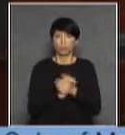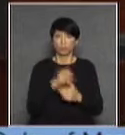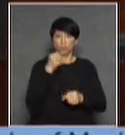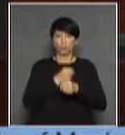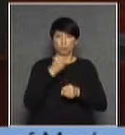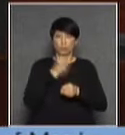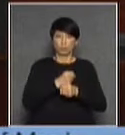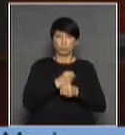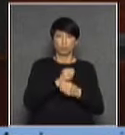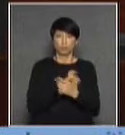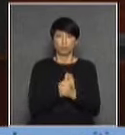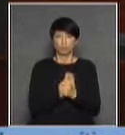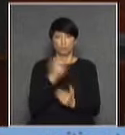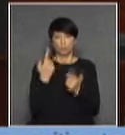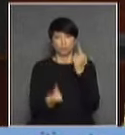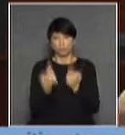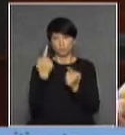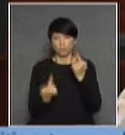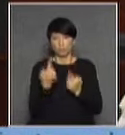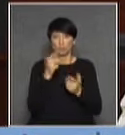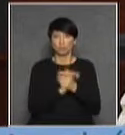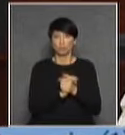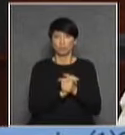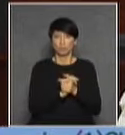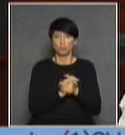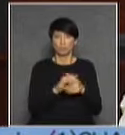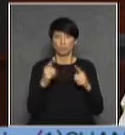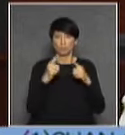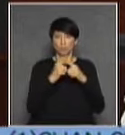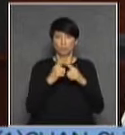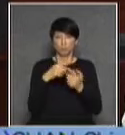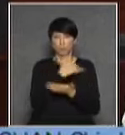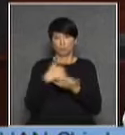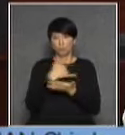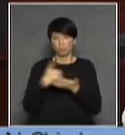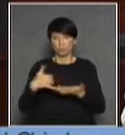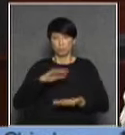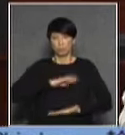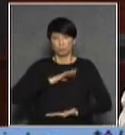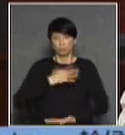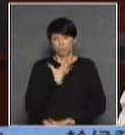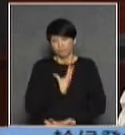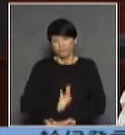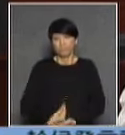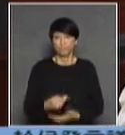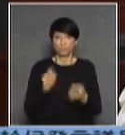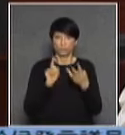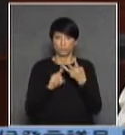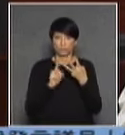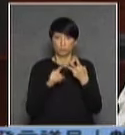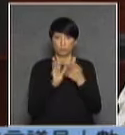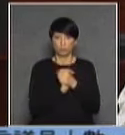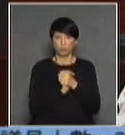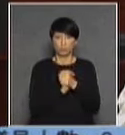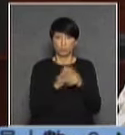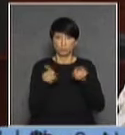不穩定，導致很多人工即是 人員的轉變啦，令到士氣低落啦。第三就到到這個前線員